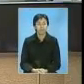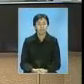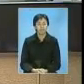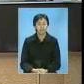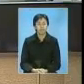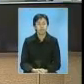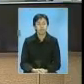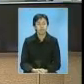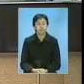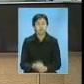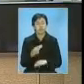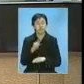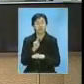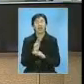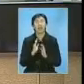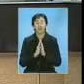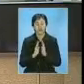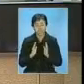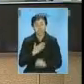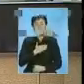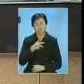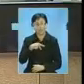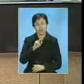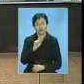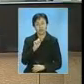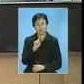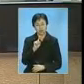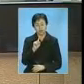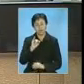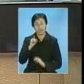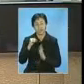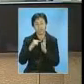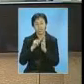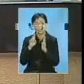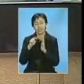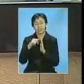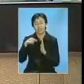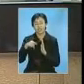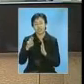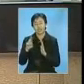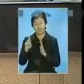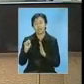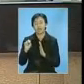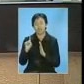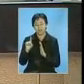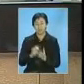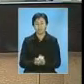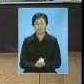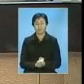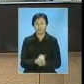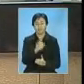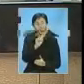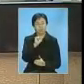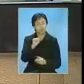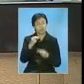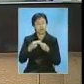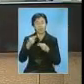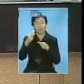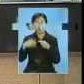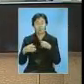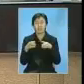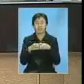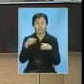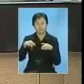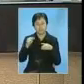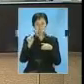กราบขอบพระคุณค่ะท่านประธานดิฉันผู้ช่วยศาสตราจารย์จารุพันธ์กุลดิลกส.ส.บัญชีรายชื่อพรรคเพื่อไ